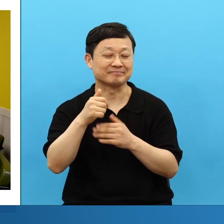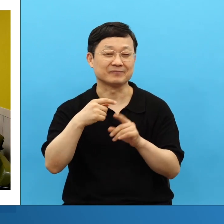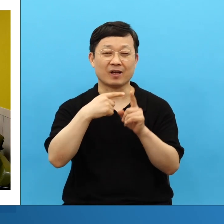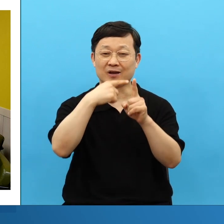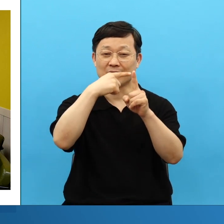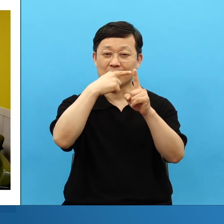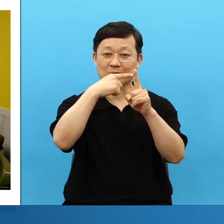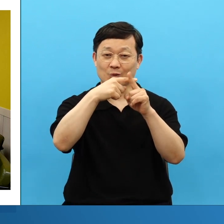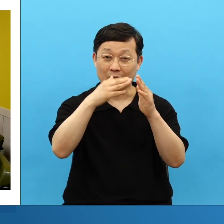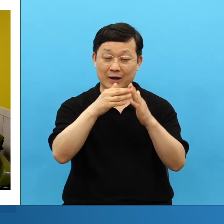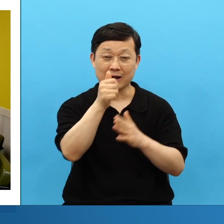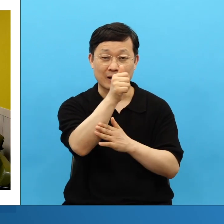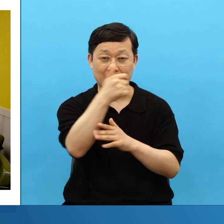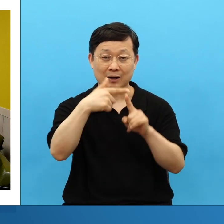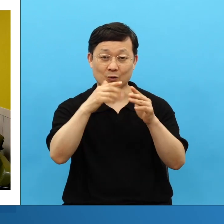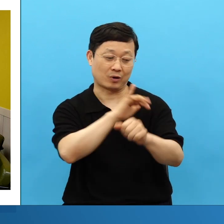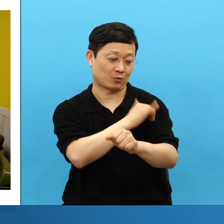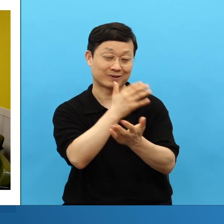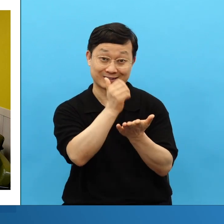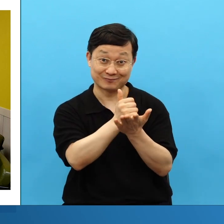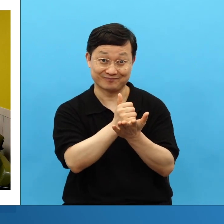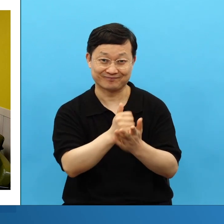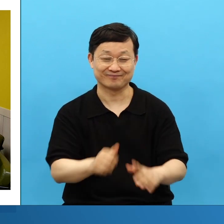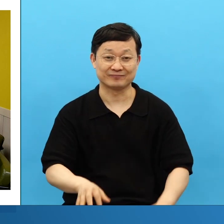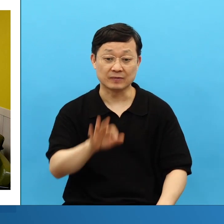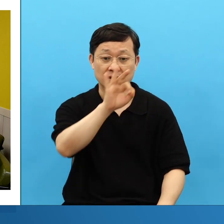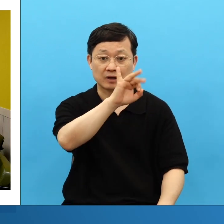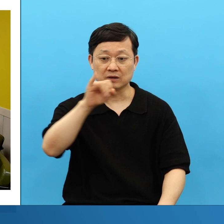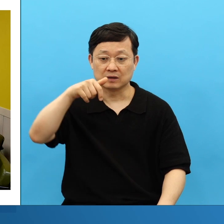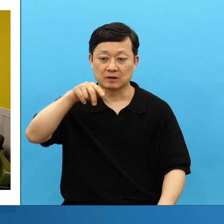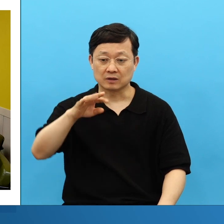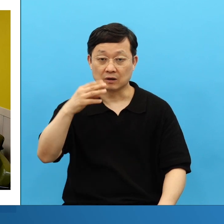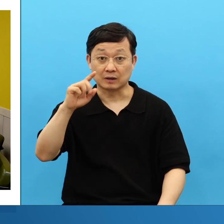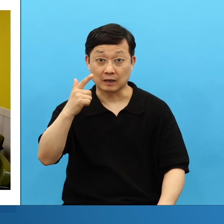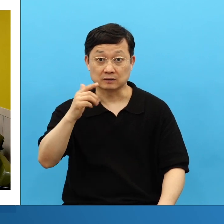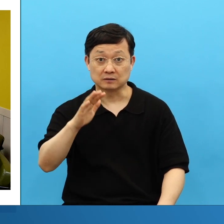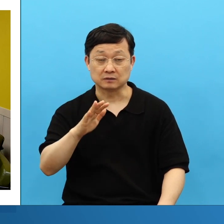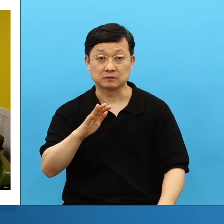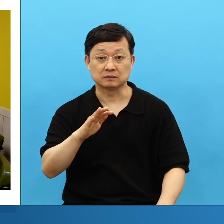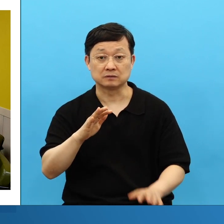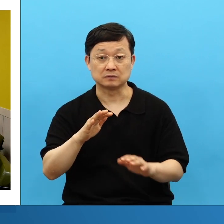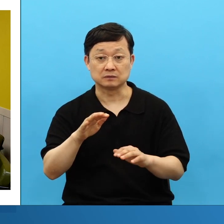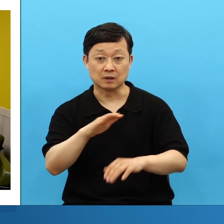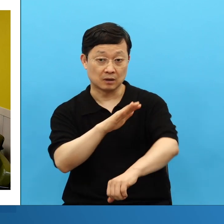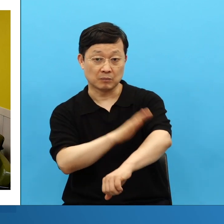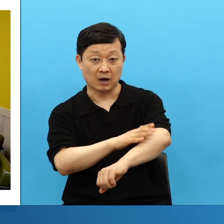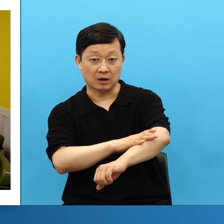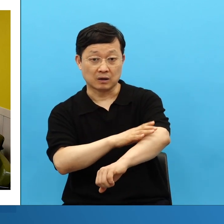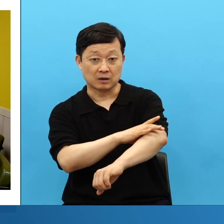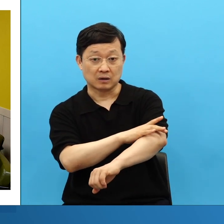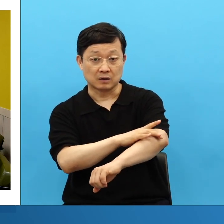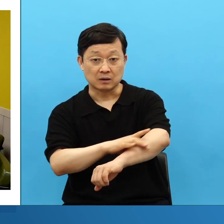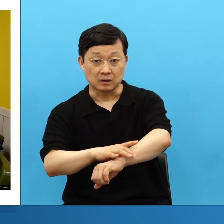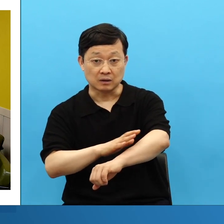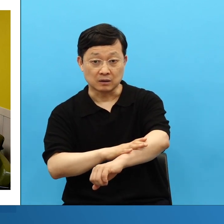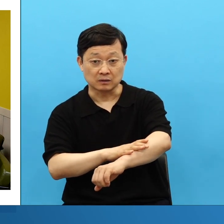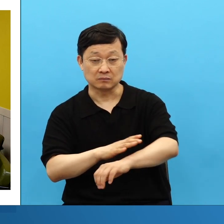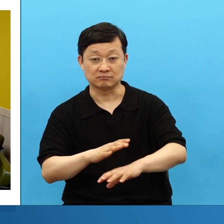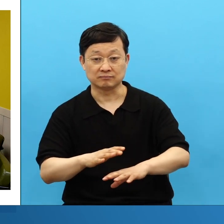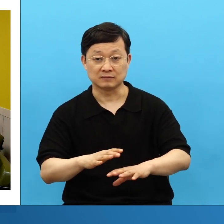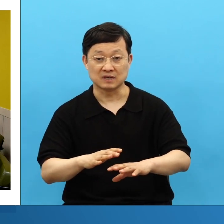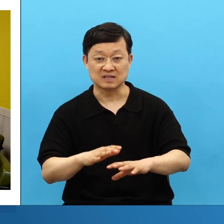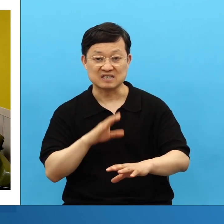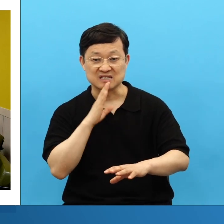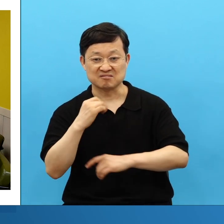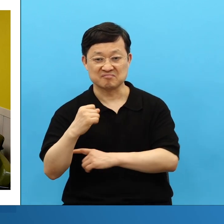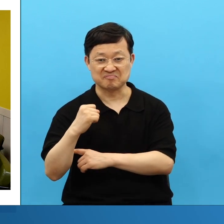이제 하나교회 권사입니다. 이경랑 실장님이 팔을 절에가 있는 것은 마약퇴치운동본부의 실제로 이제 실세라는